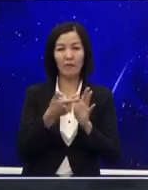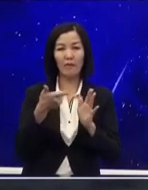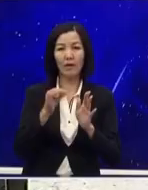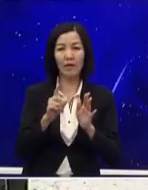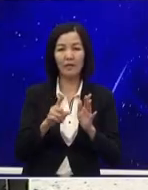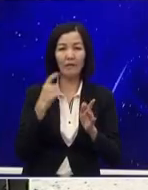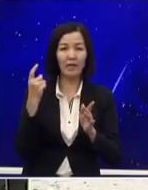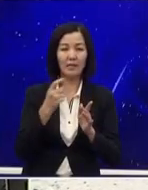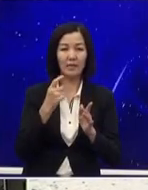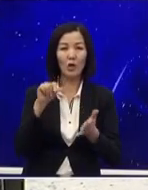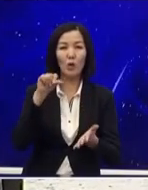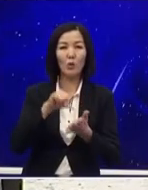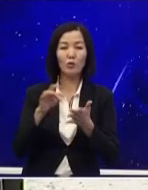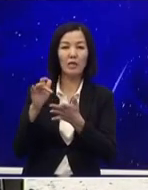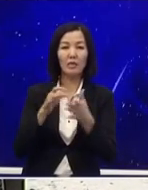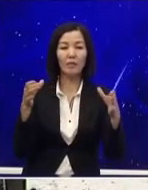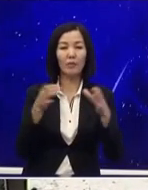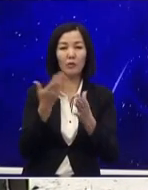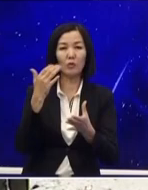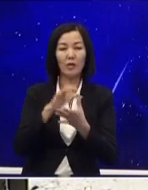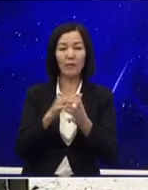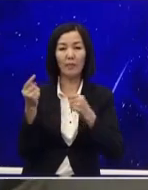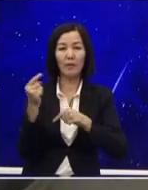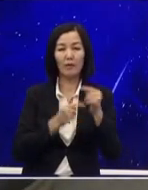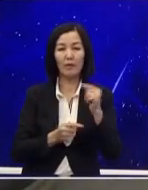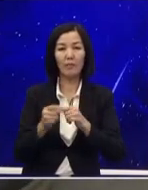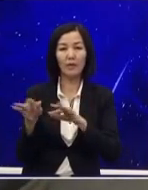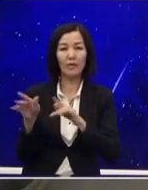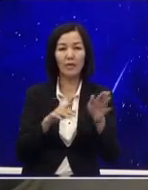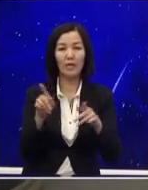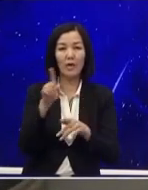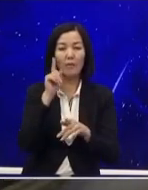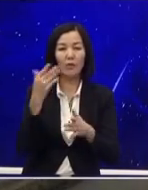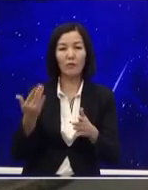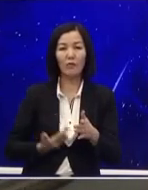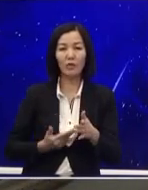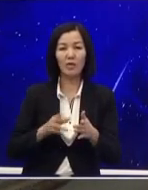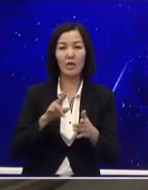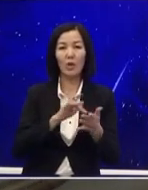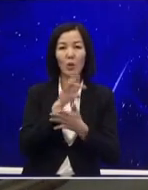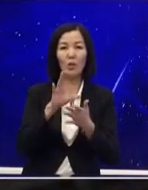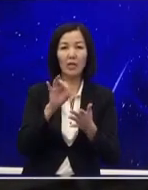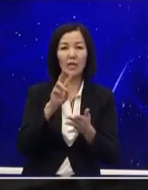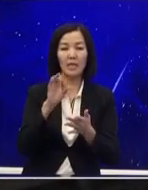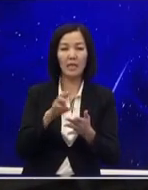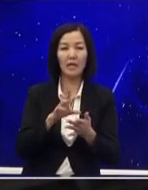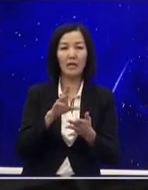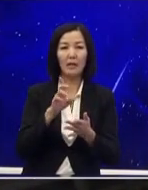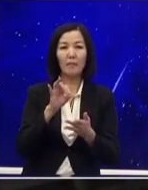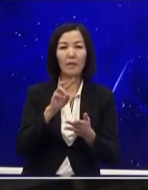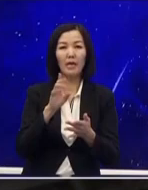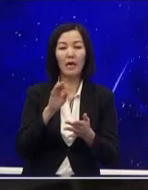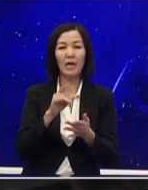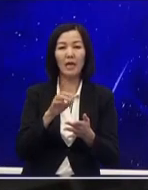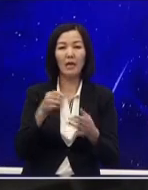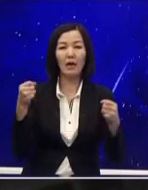хозяйство. Участники пресс-тура ознакомились с предпринимательской деятельностью молодого жителя города Сарханбирг Кали Асхаргали. После